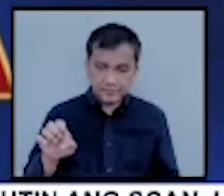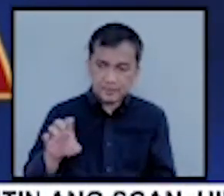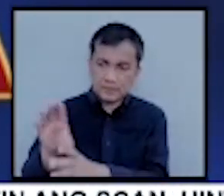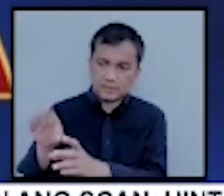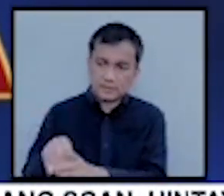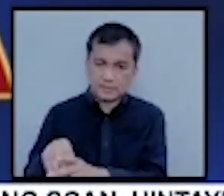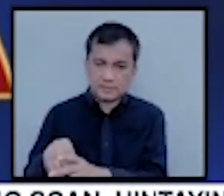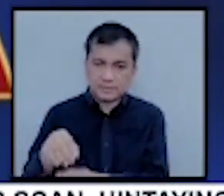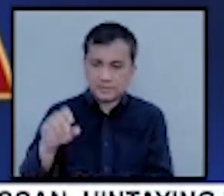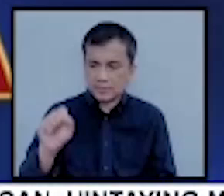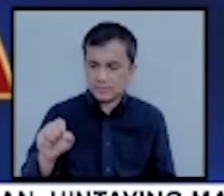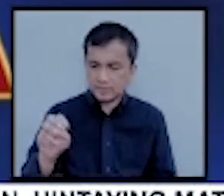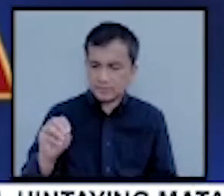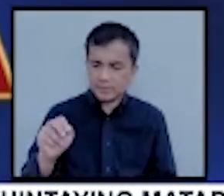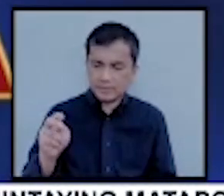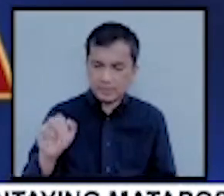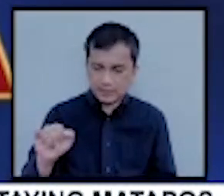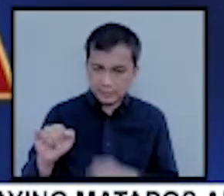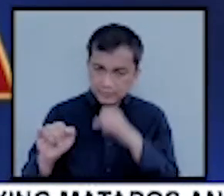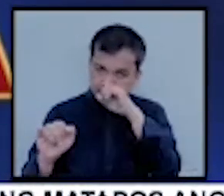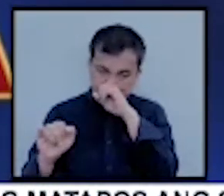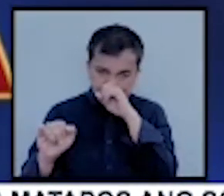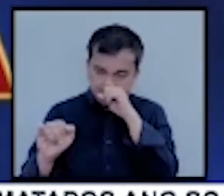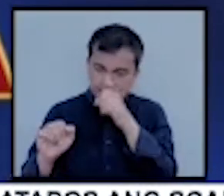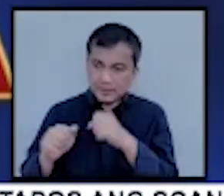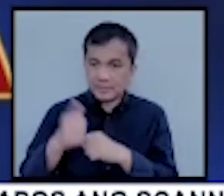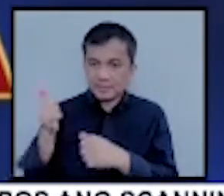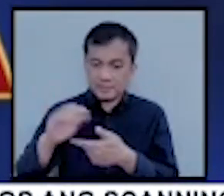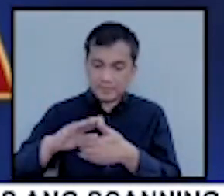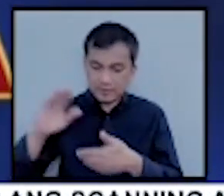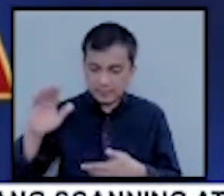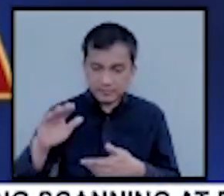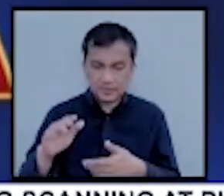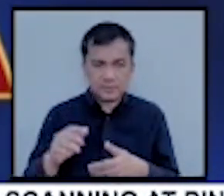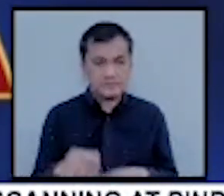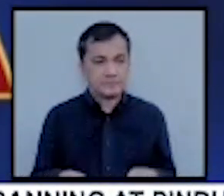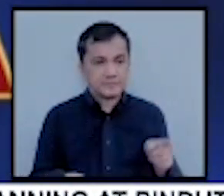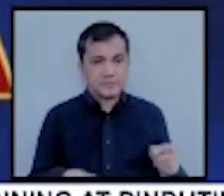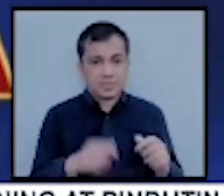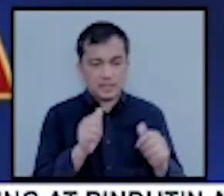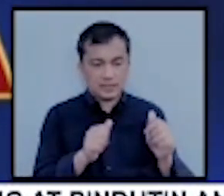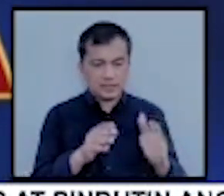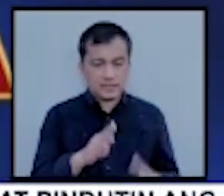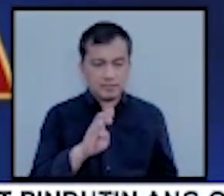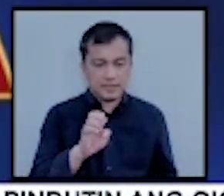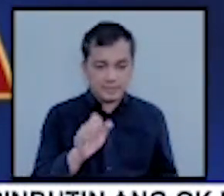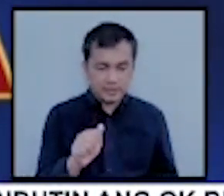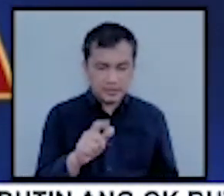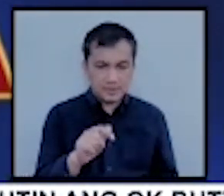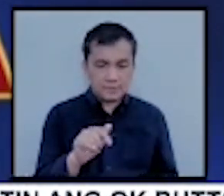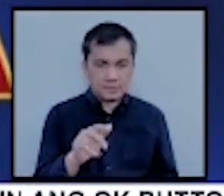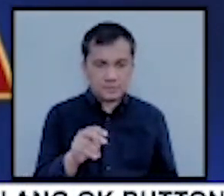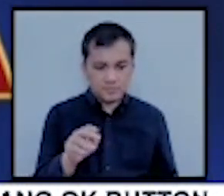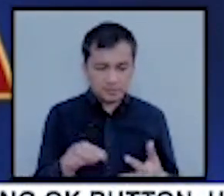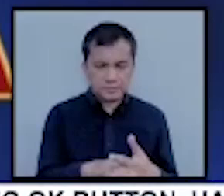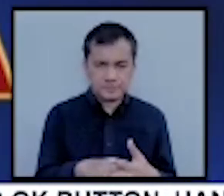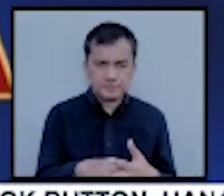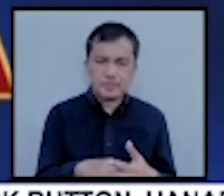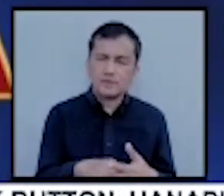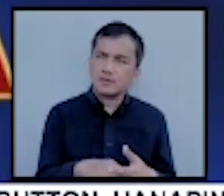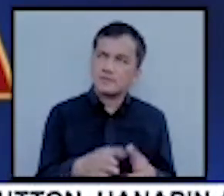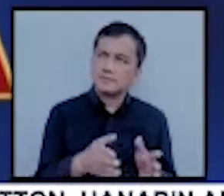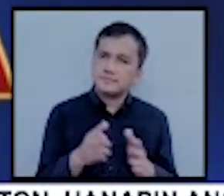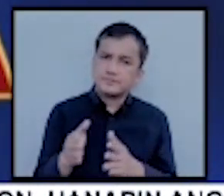dyan ng SMNI at ang iba pang mga vloggers at may mga artista din katulad ni Bea Alonzo, may sinampang kaso at maging